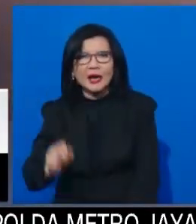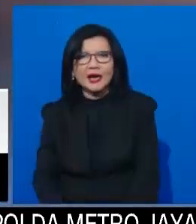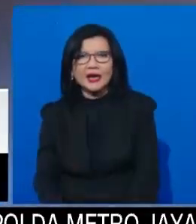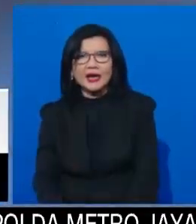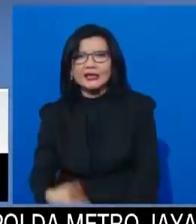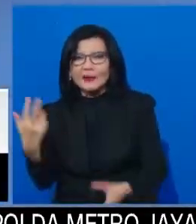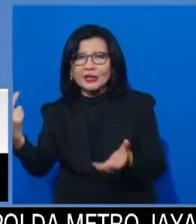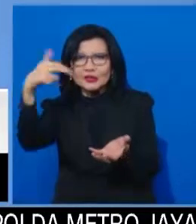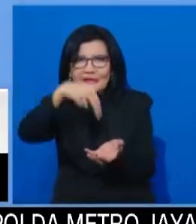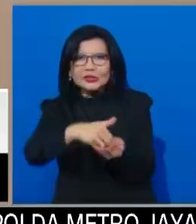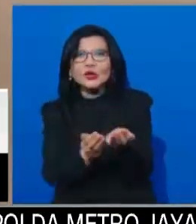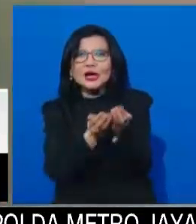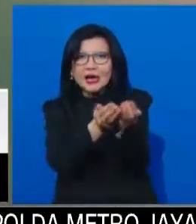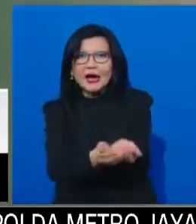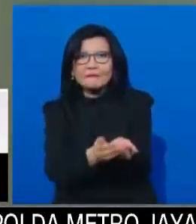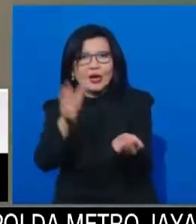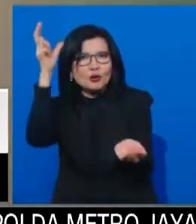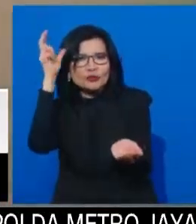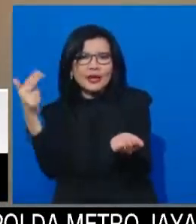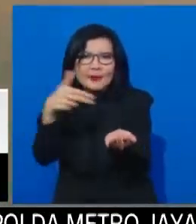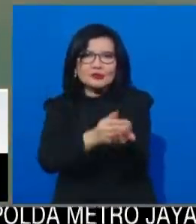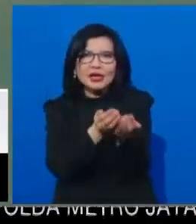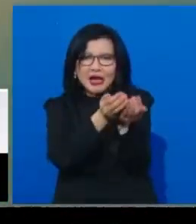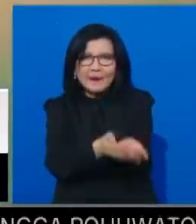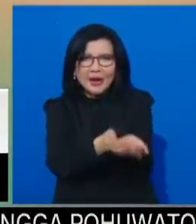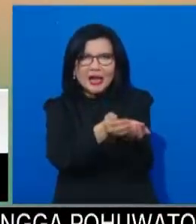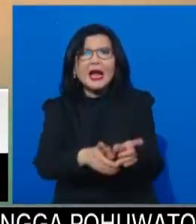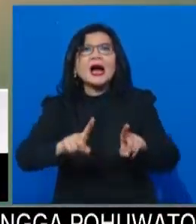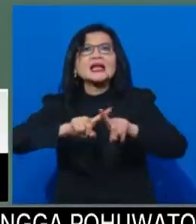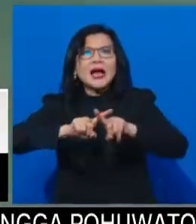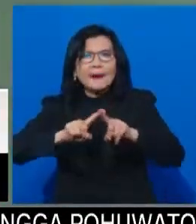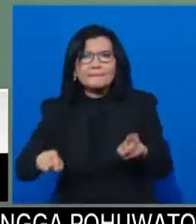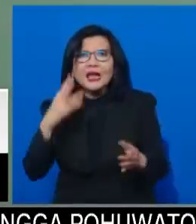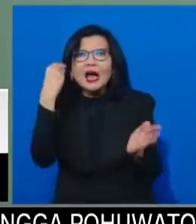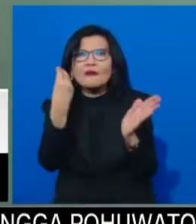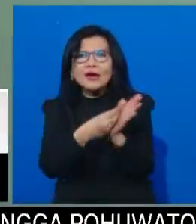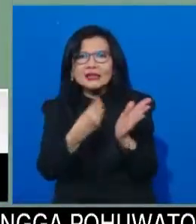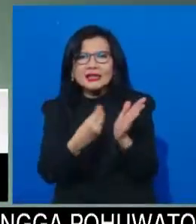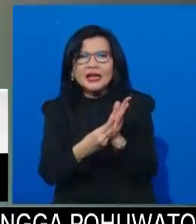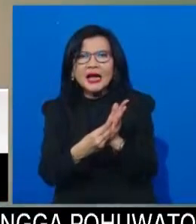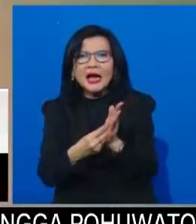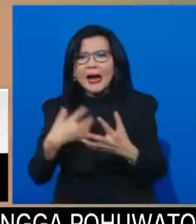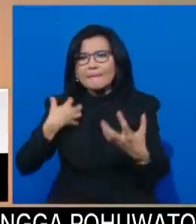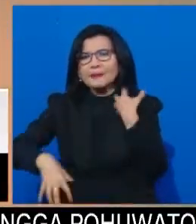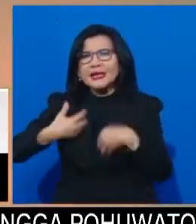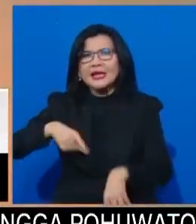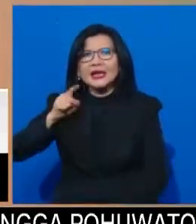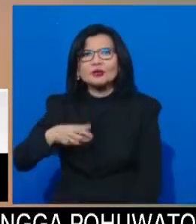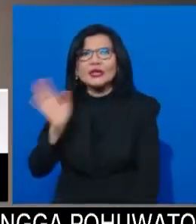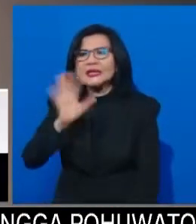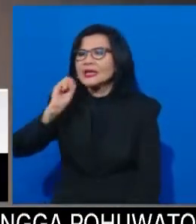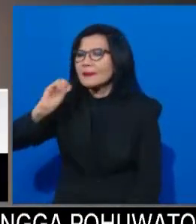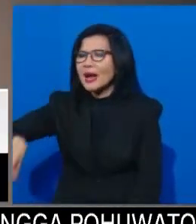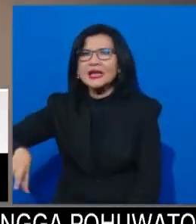kapal dan mendapat pertolongan dari penumpang kapal. Namun ternyata salah satu hewan yang dilindungi itu justru tidak dikembalikan ke